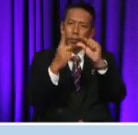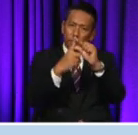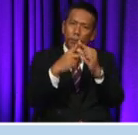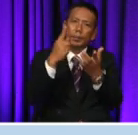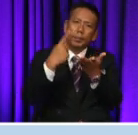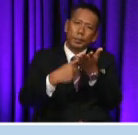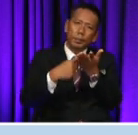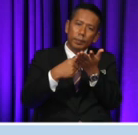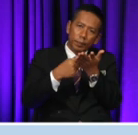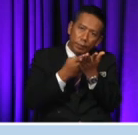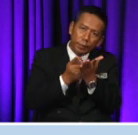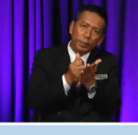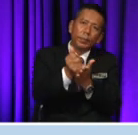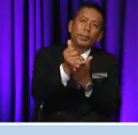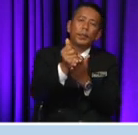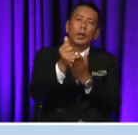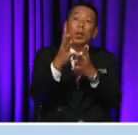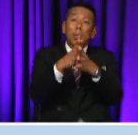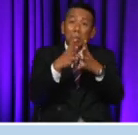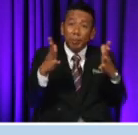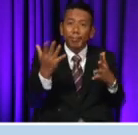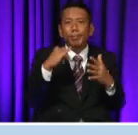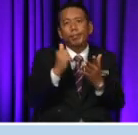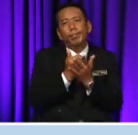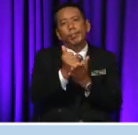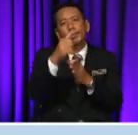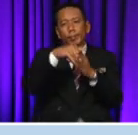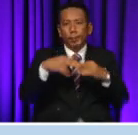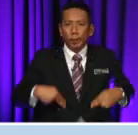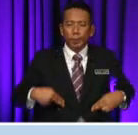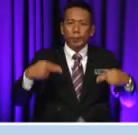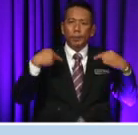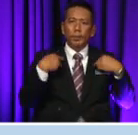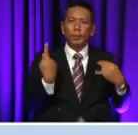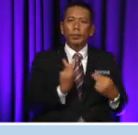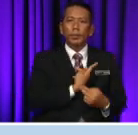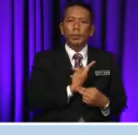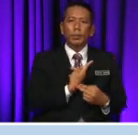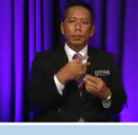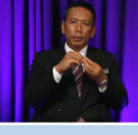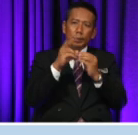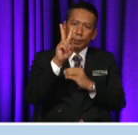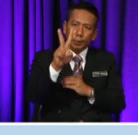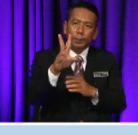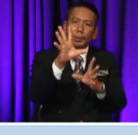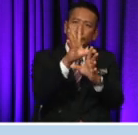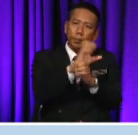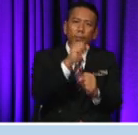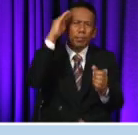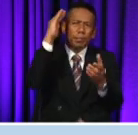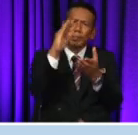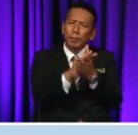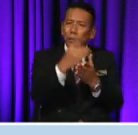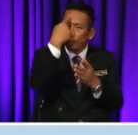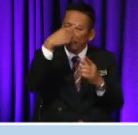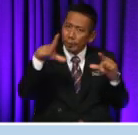anak menunjukkan bahwa betapa besarnya amanah itu dalam kehidupan kita baik yang kedua mendapat kepercayaan untuk